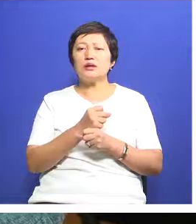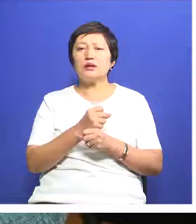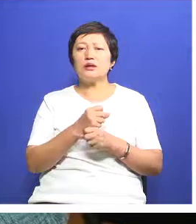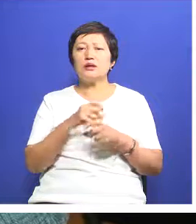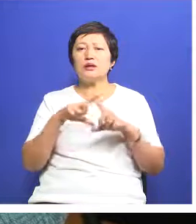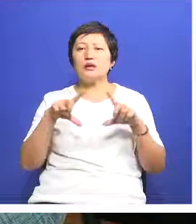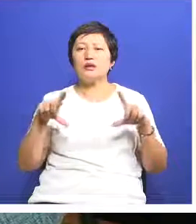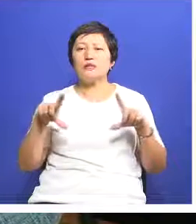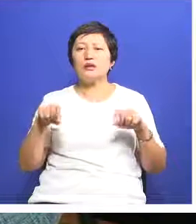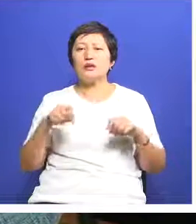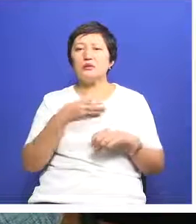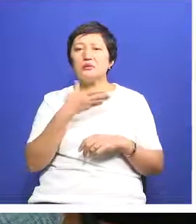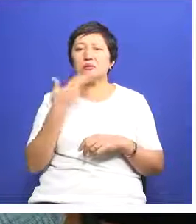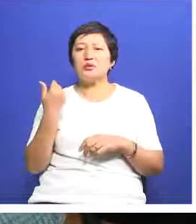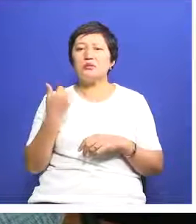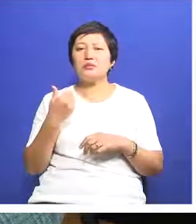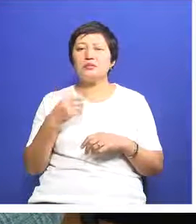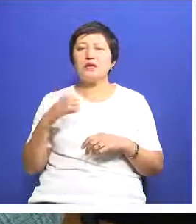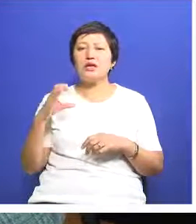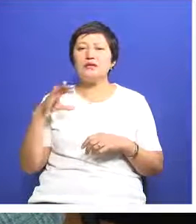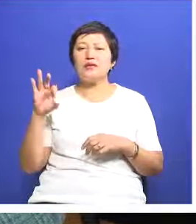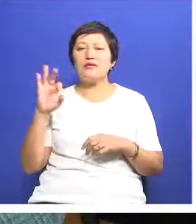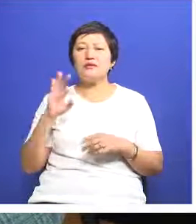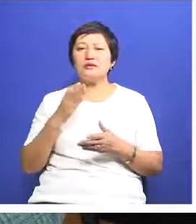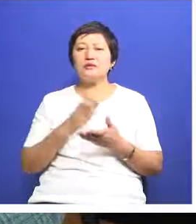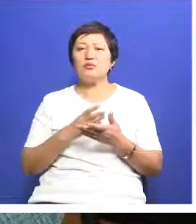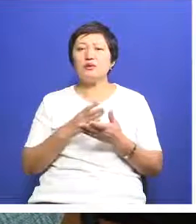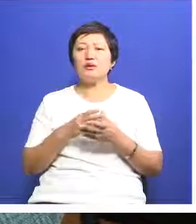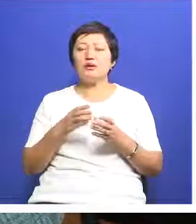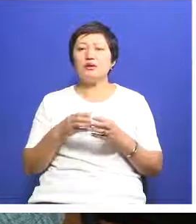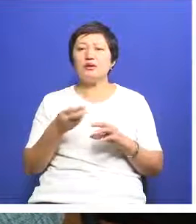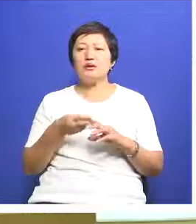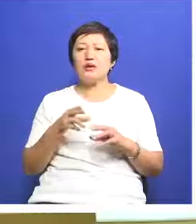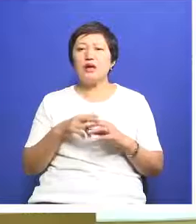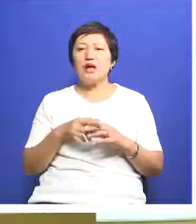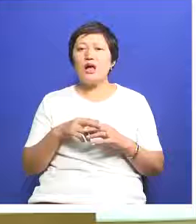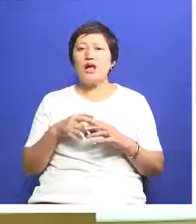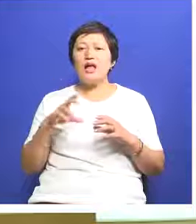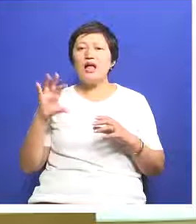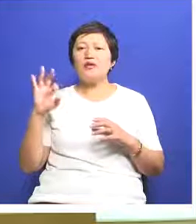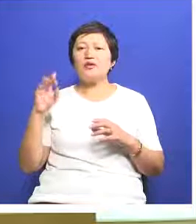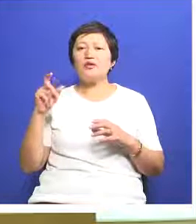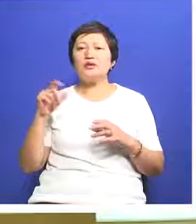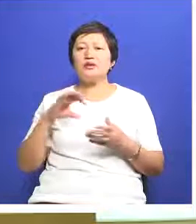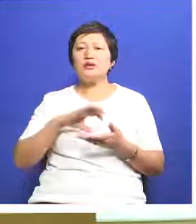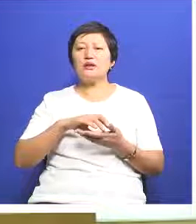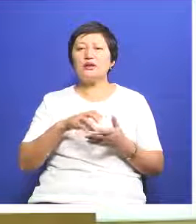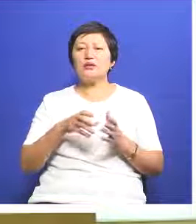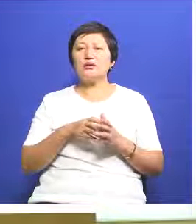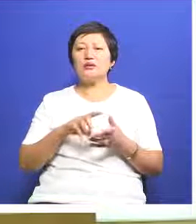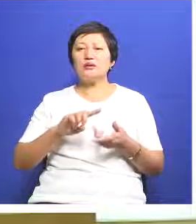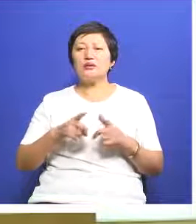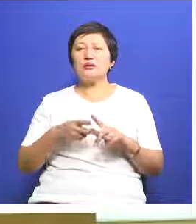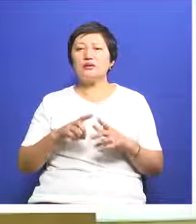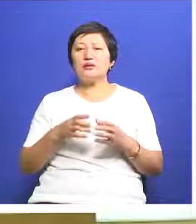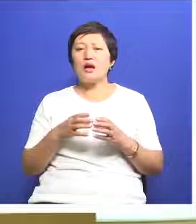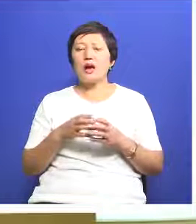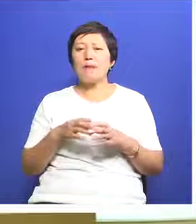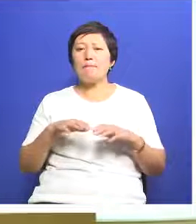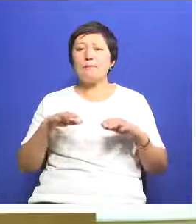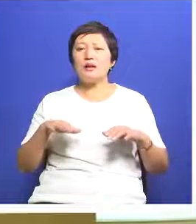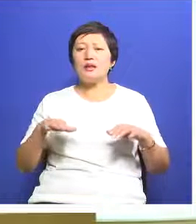болмаган. Бизде энди бурун совхозда болгон. Совхоздун конторун кийин биз неге айландырганбыз?